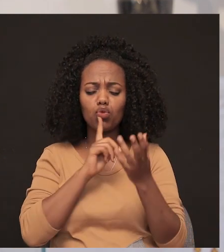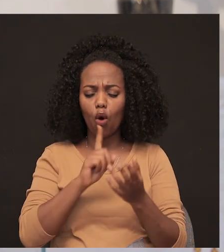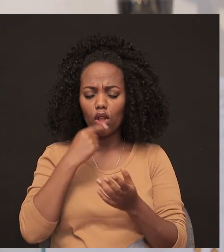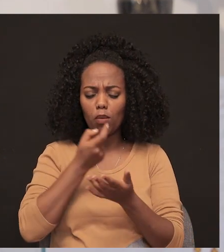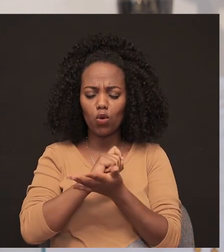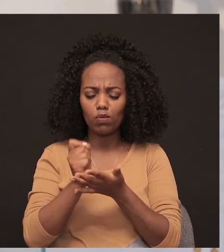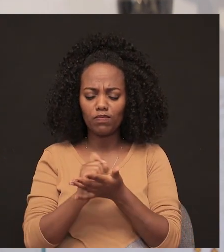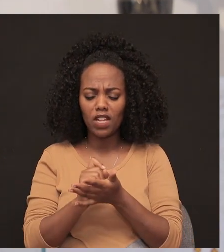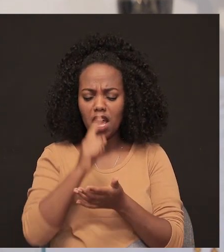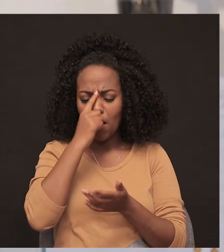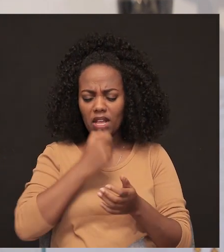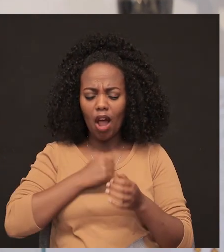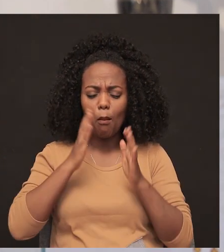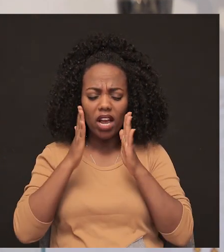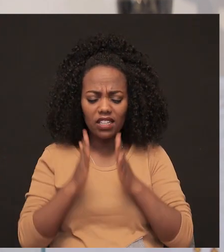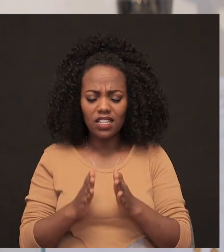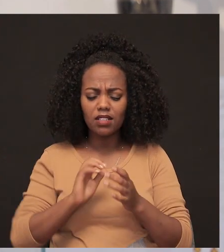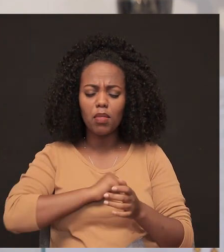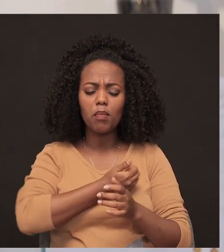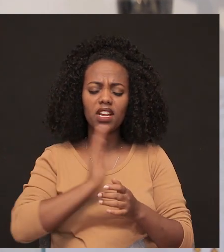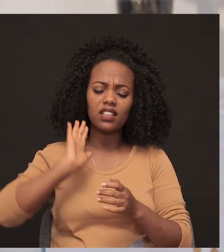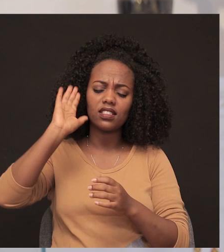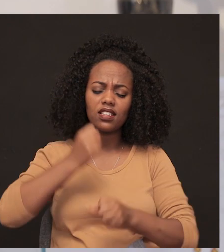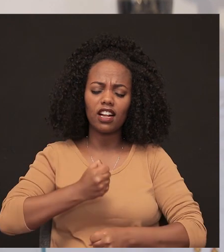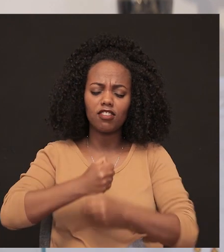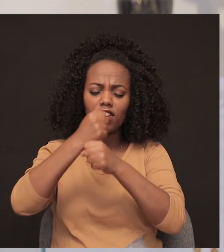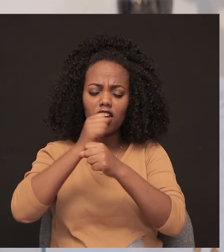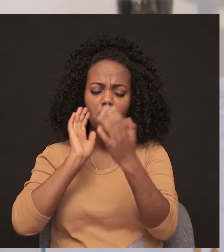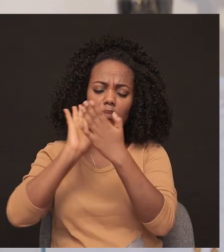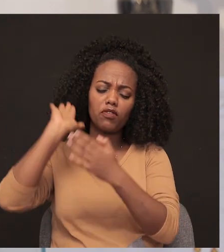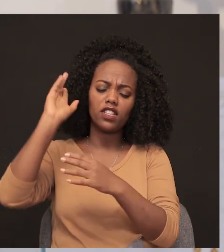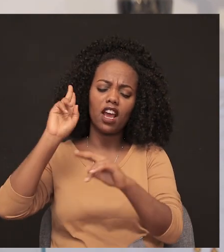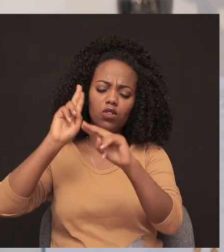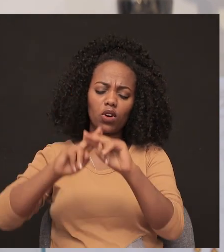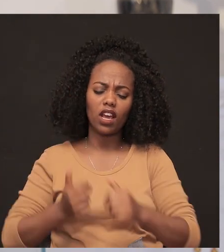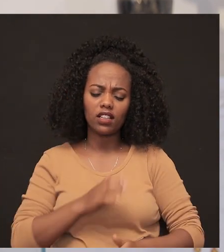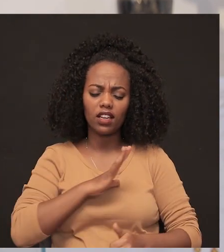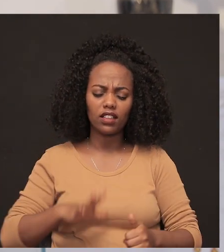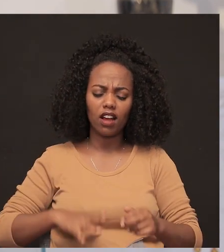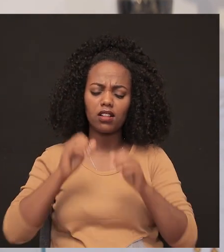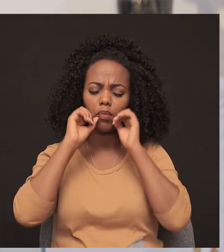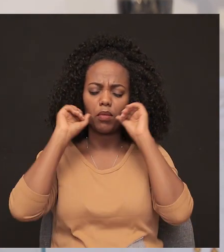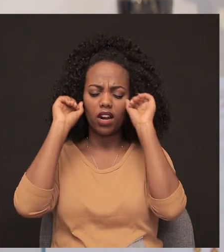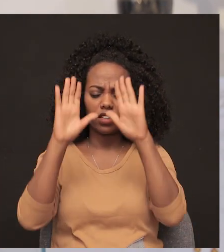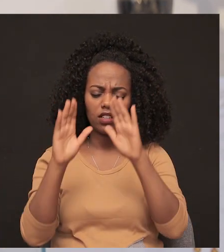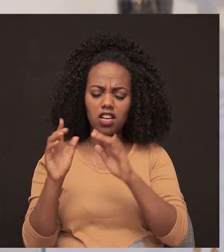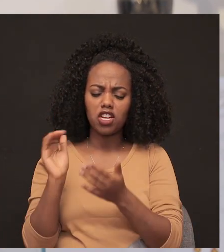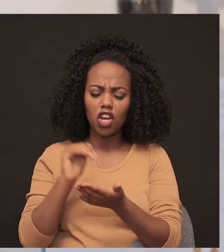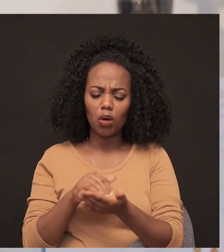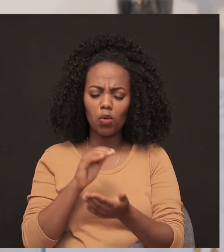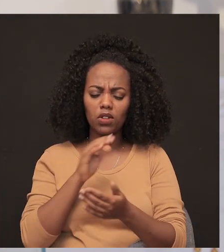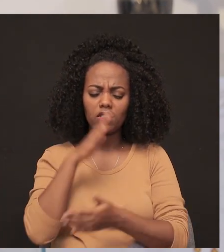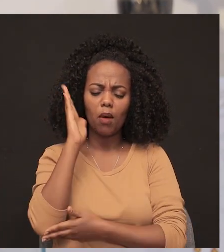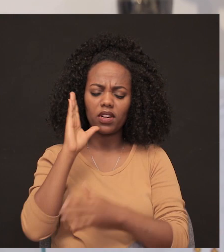እንደተጻፈ በታማኝነትህ በምሕረትህ ደግፈህን በፊትህ ያኖርከን ጌታ ስምህ ይባረክ። ደግሞ ጌታ ሆይ